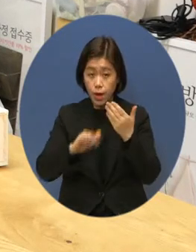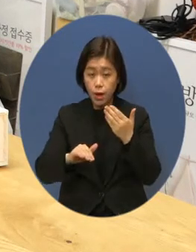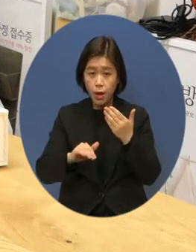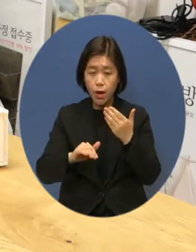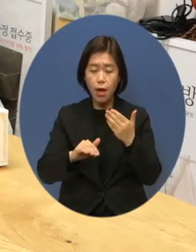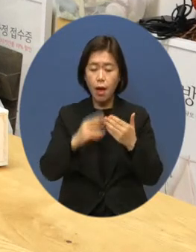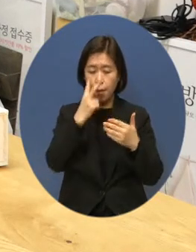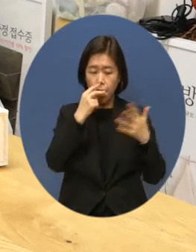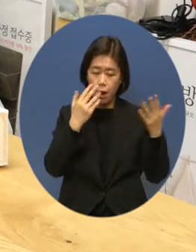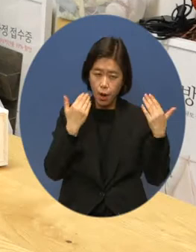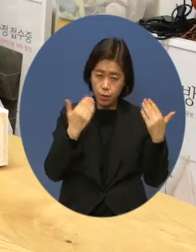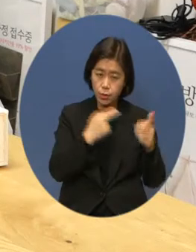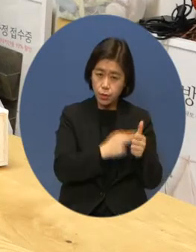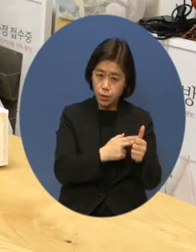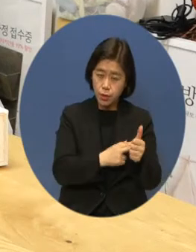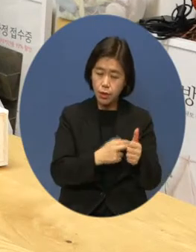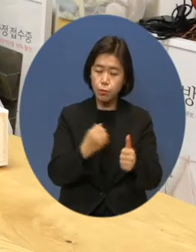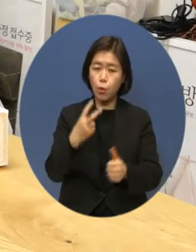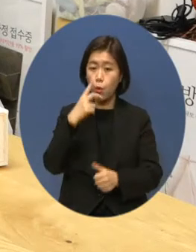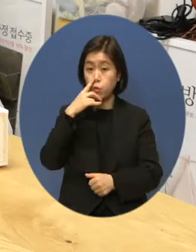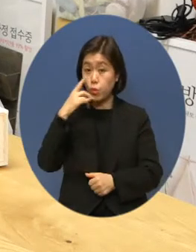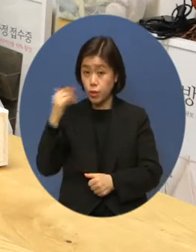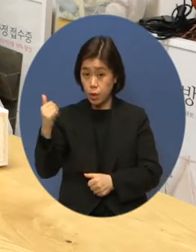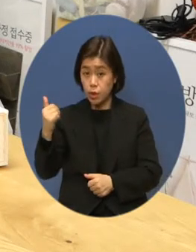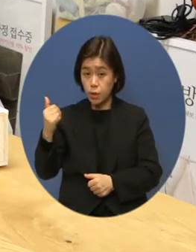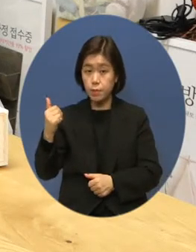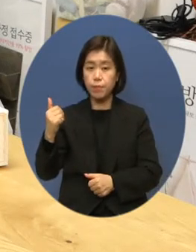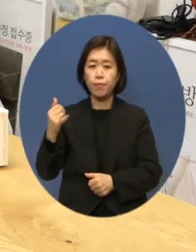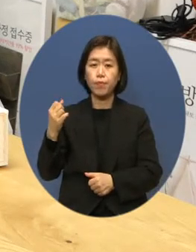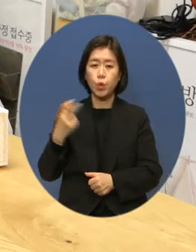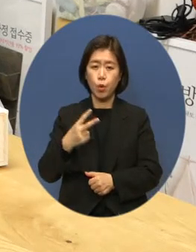맹학교에 계시는 선생님 그리고 이제